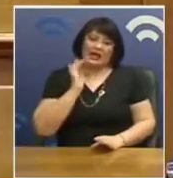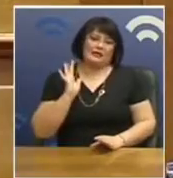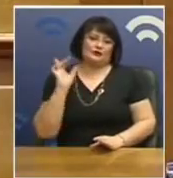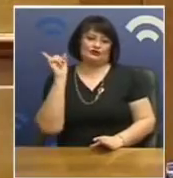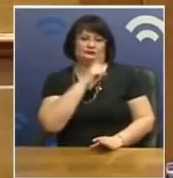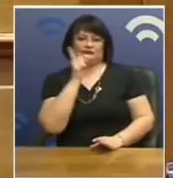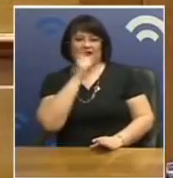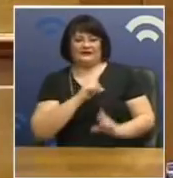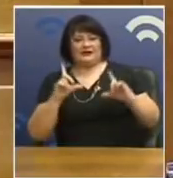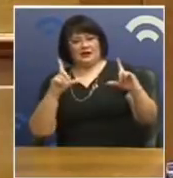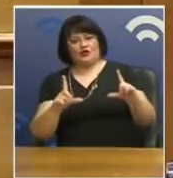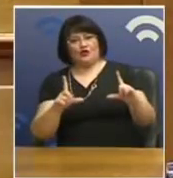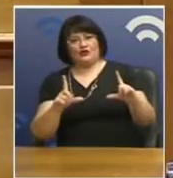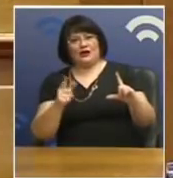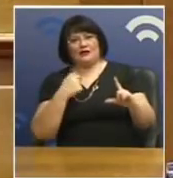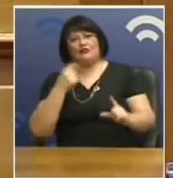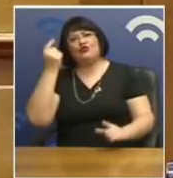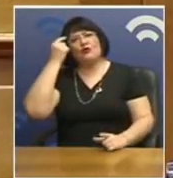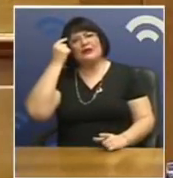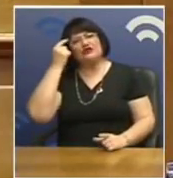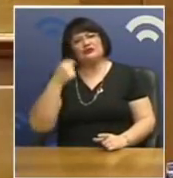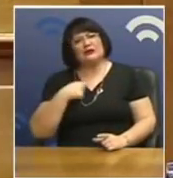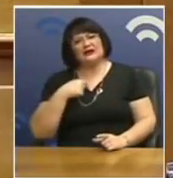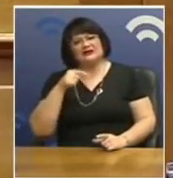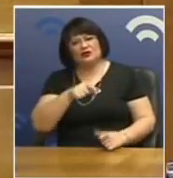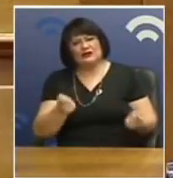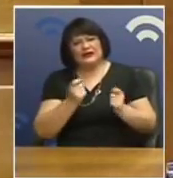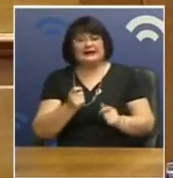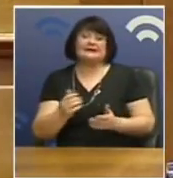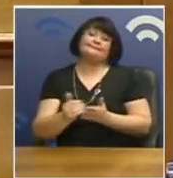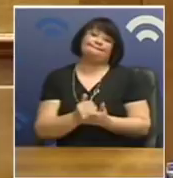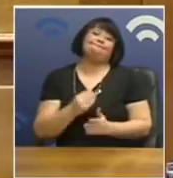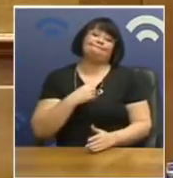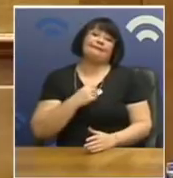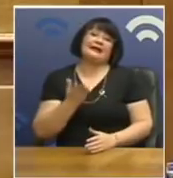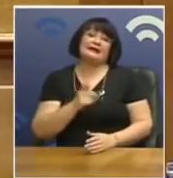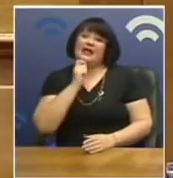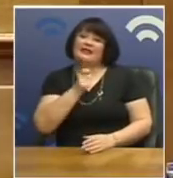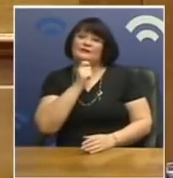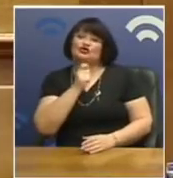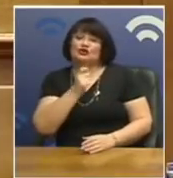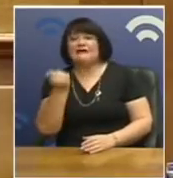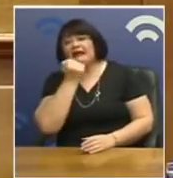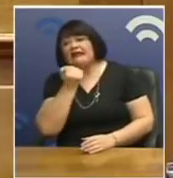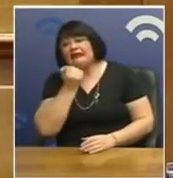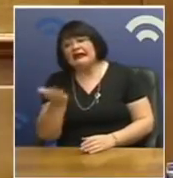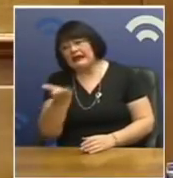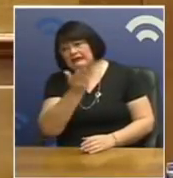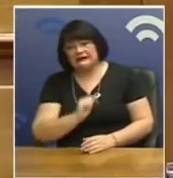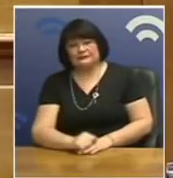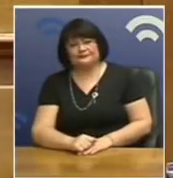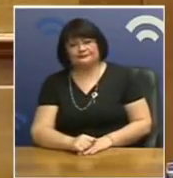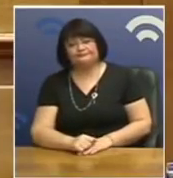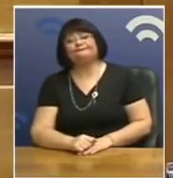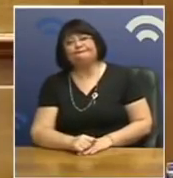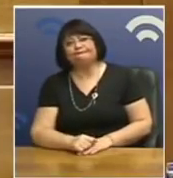ψευδής εικόνα την οποία έχουμε διαπιστώσει εμείς και τι κρίμα καμιά φορά και αυτοί οι δημοσιογράφοι κάνουν λάθη. Κάνουν λάθη και αυτοί οι